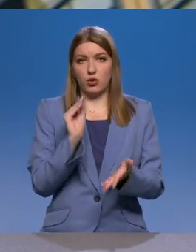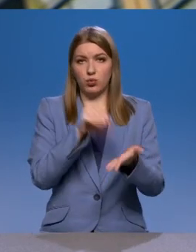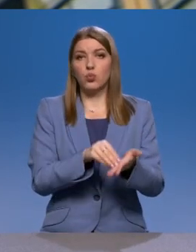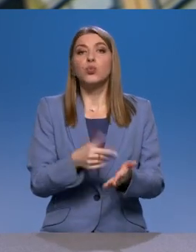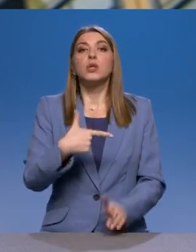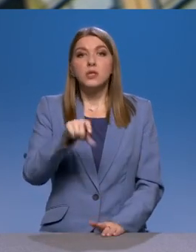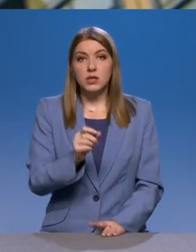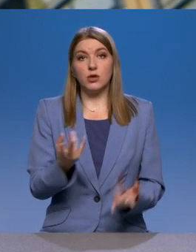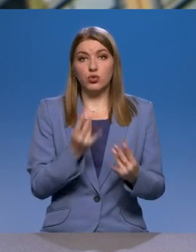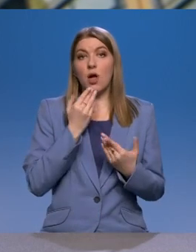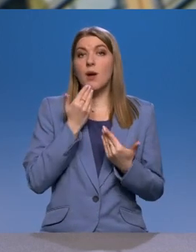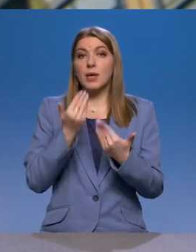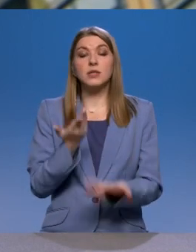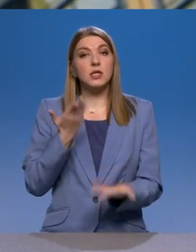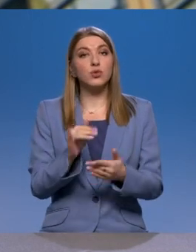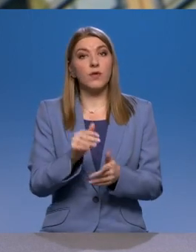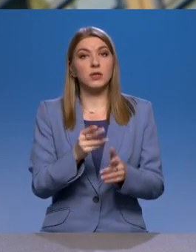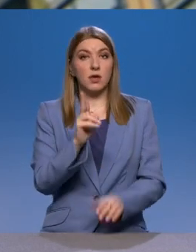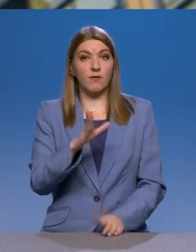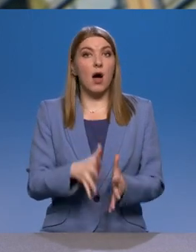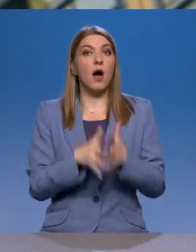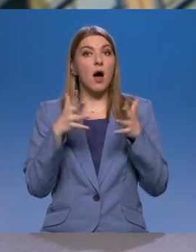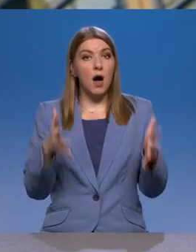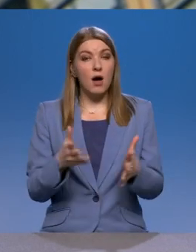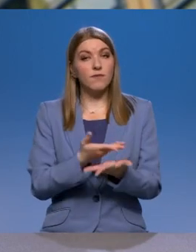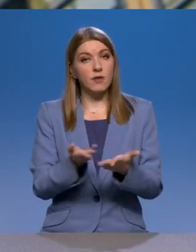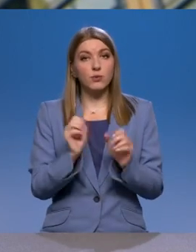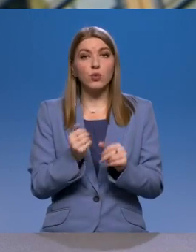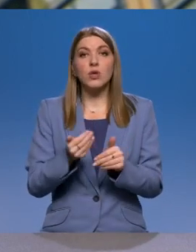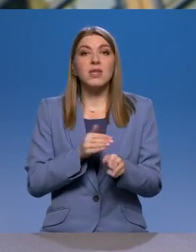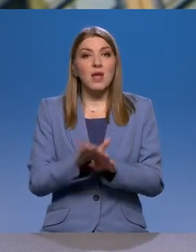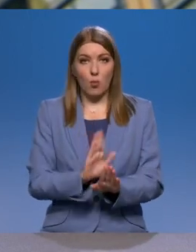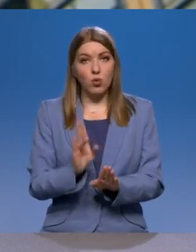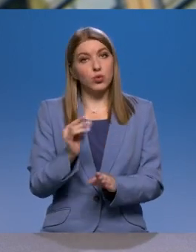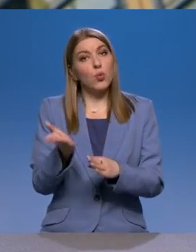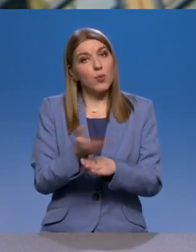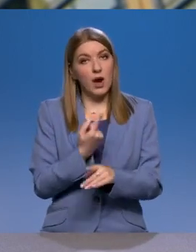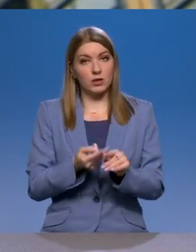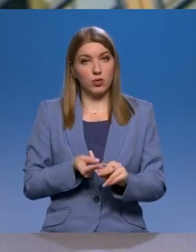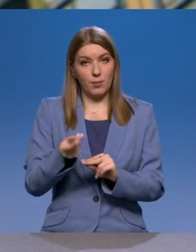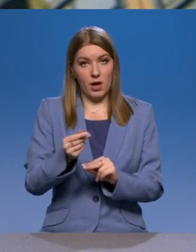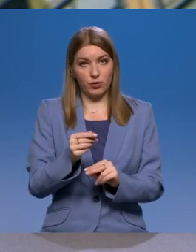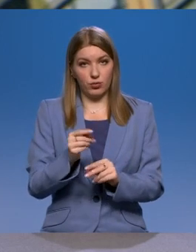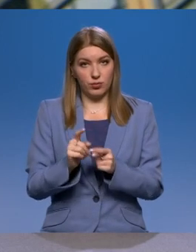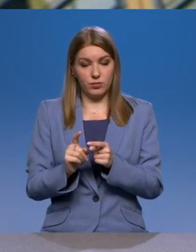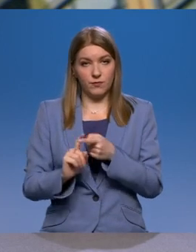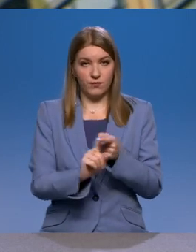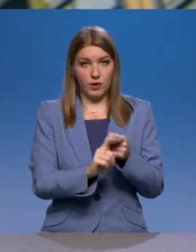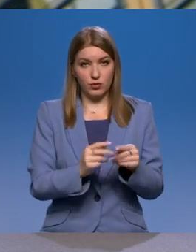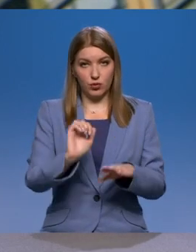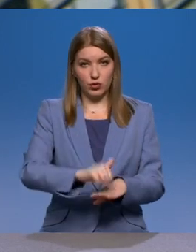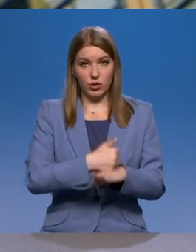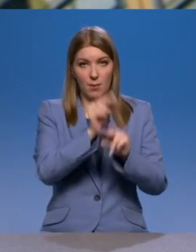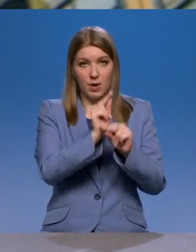Там, скорее всего, если у вас большая квартира, у вас могут не полностью снять эту оплату именно за капитальный ремонт. Поэтому обратитесь